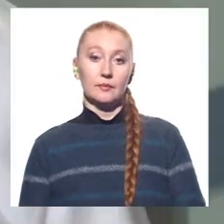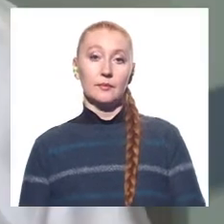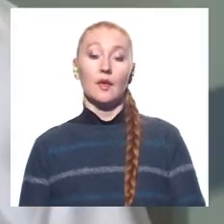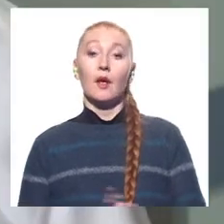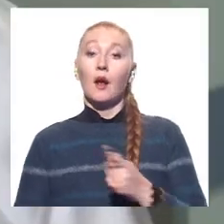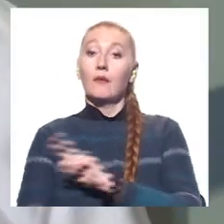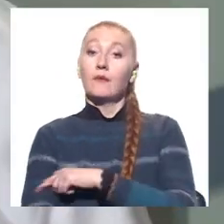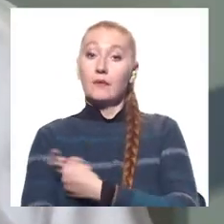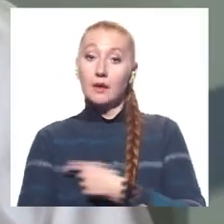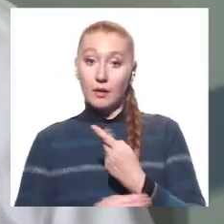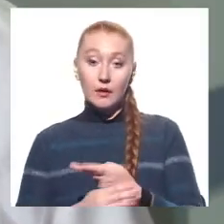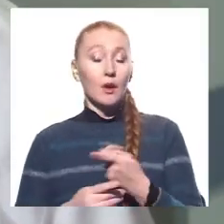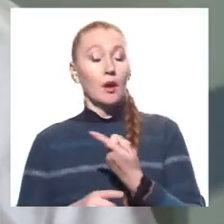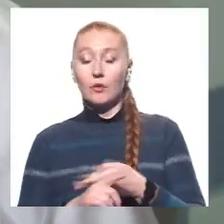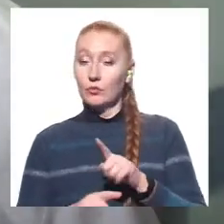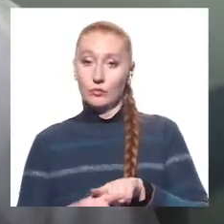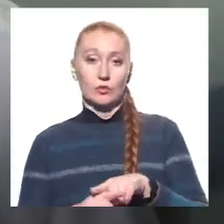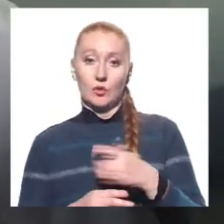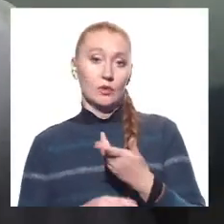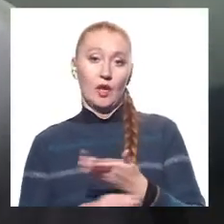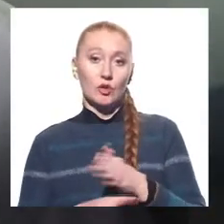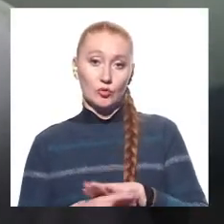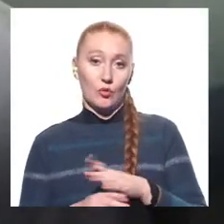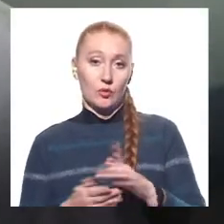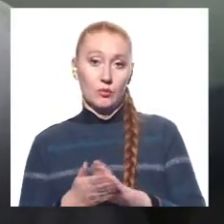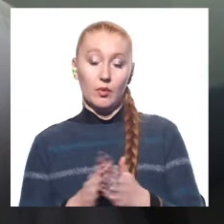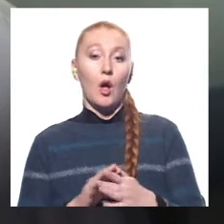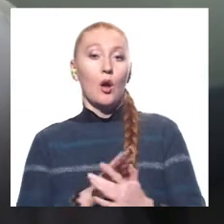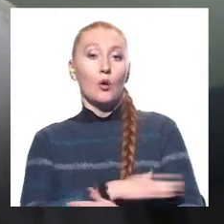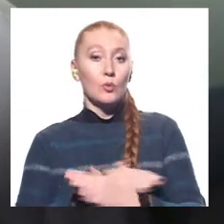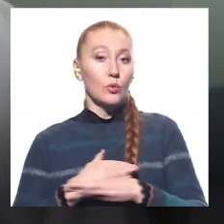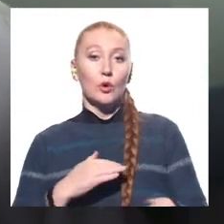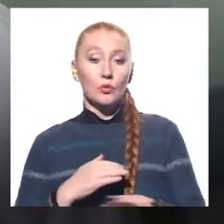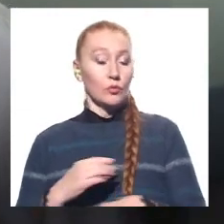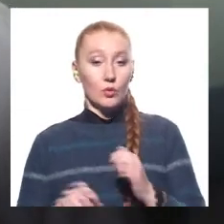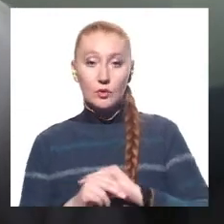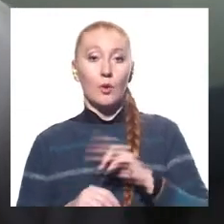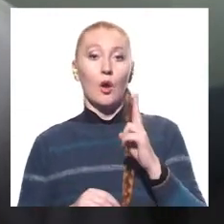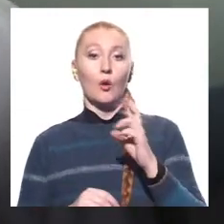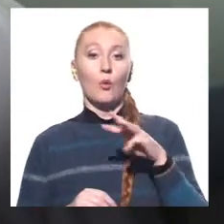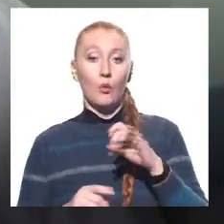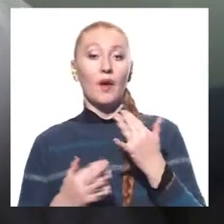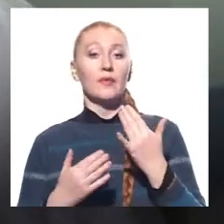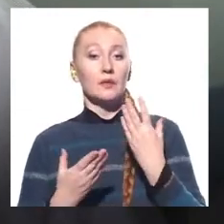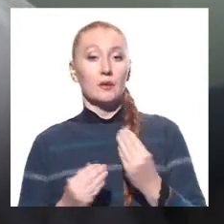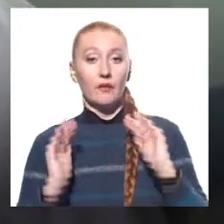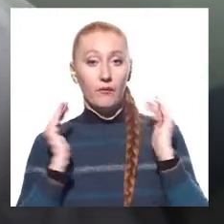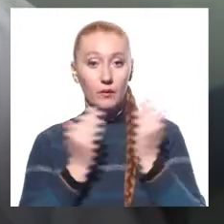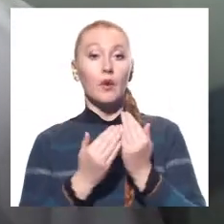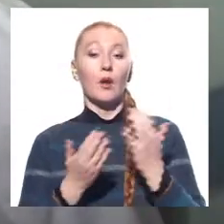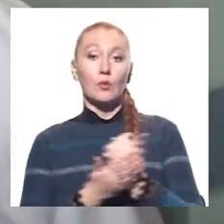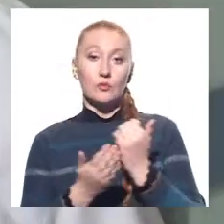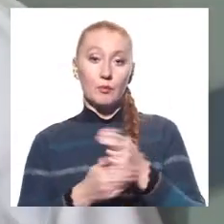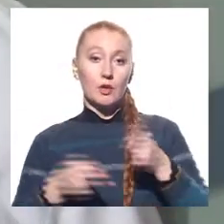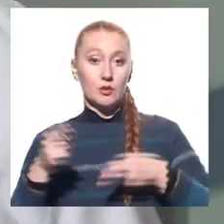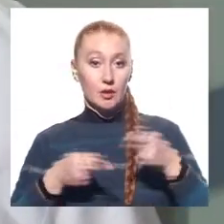До лікарні доставили у дуже тяжкому стані. Руки та ноги в нього не працювали. Стан коми. Декілька днів у реанімації. Успішні операції,